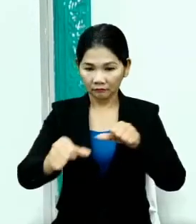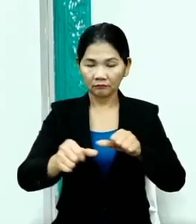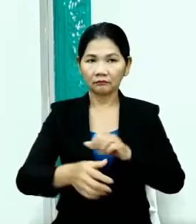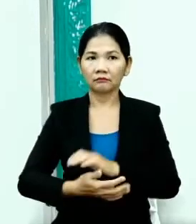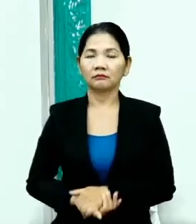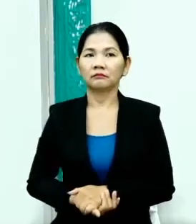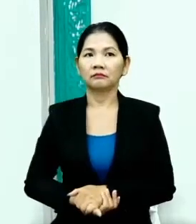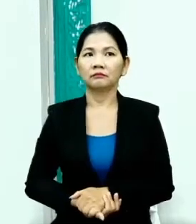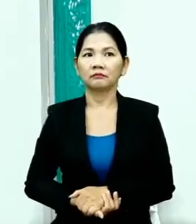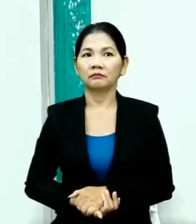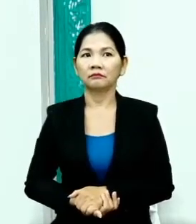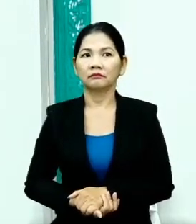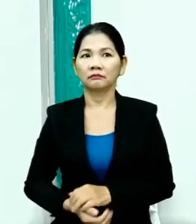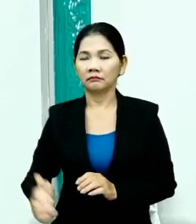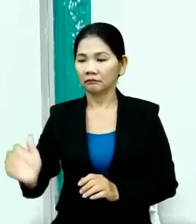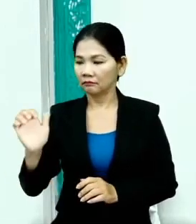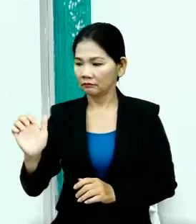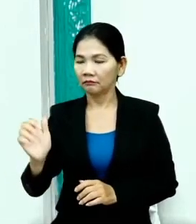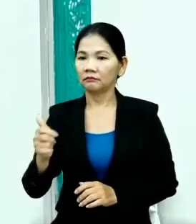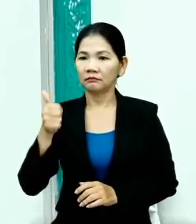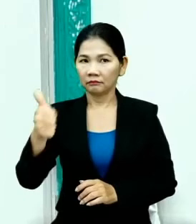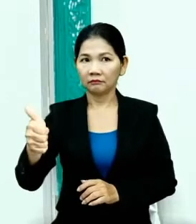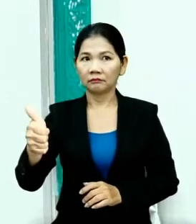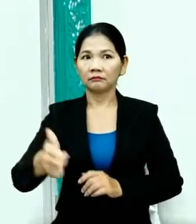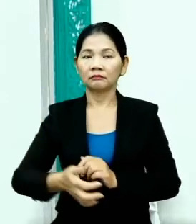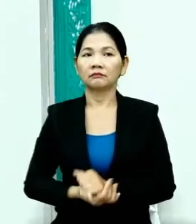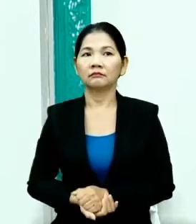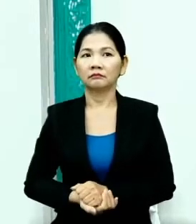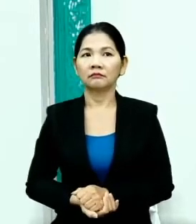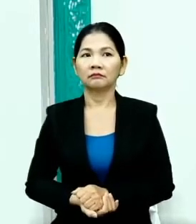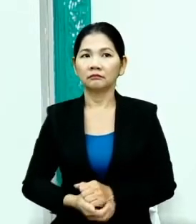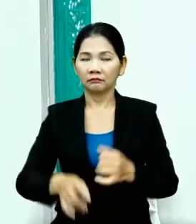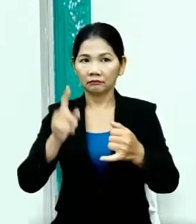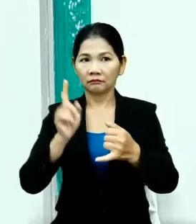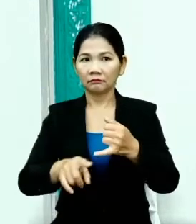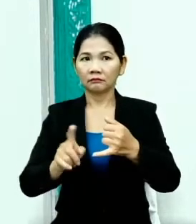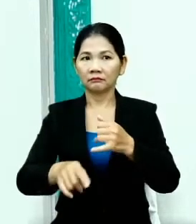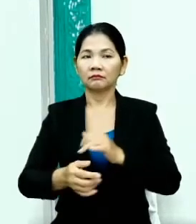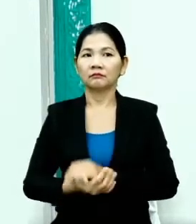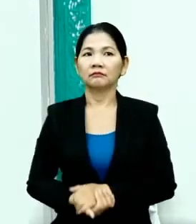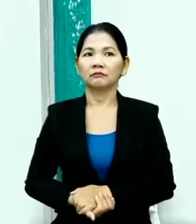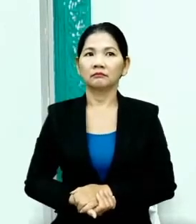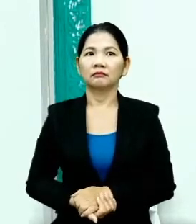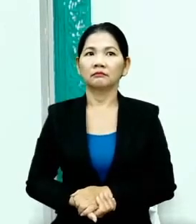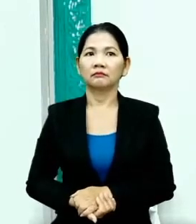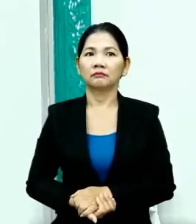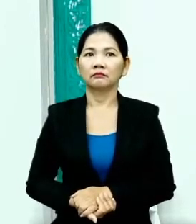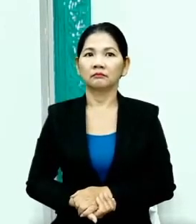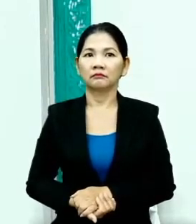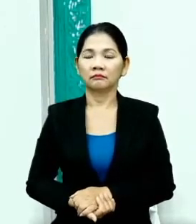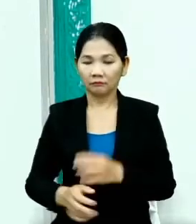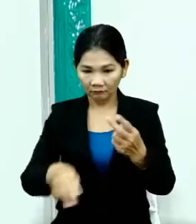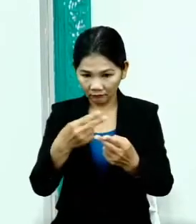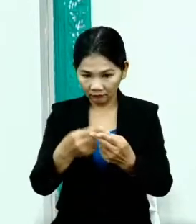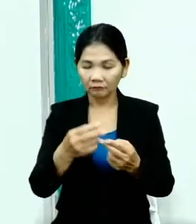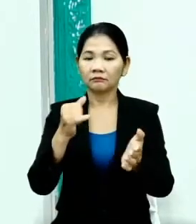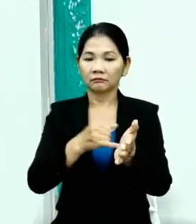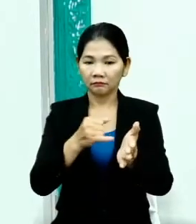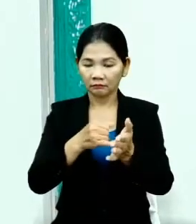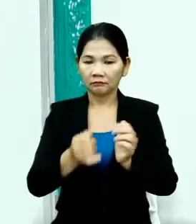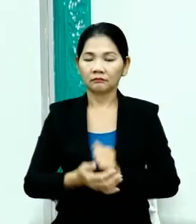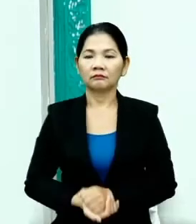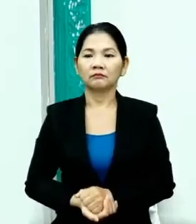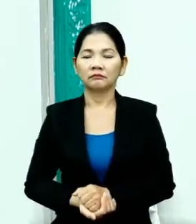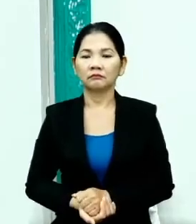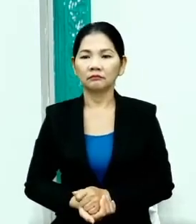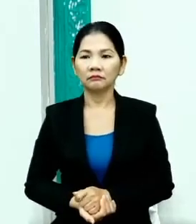tiến. Chà nàm. Ta chà nàm. Chà, trong cõi kế cứ. Chà, chúm lại đầy nghiêng bằng phát xâm đạp con